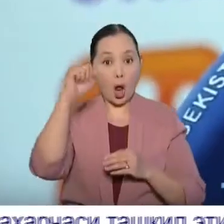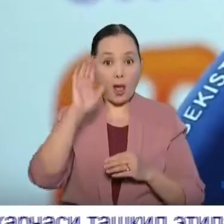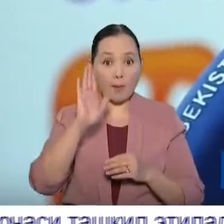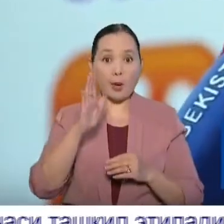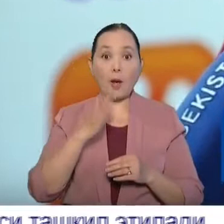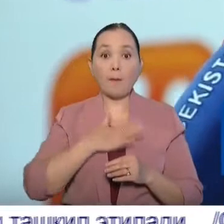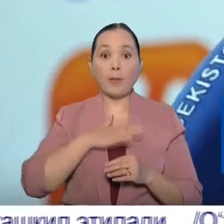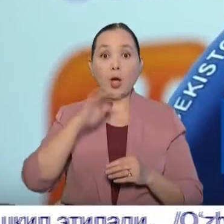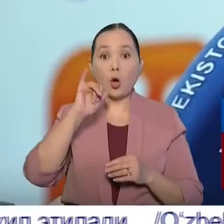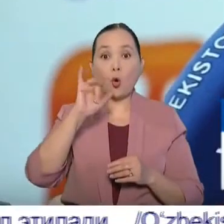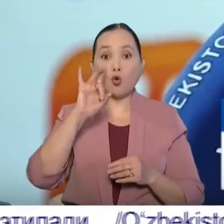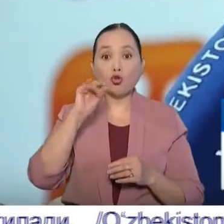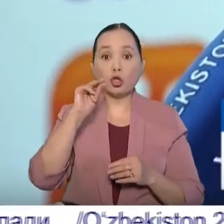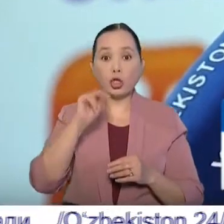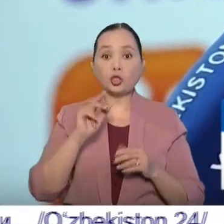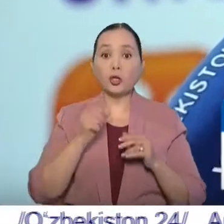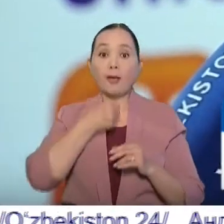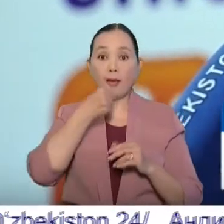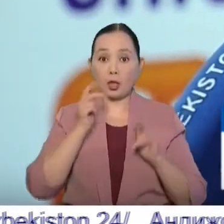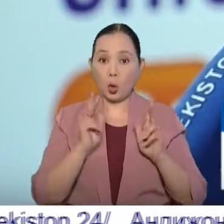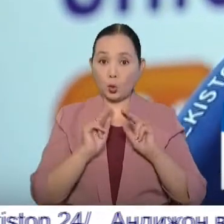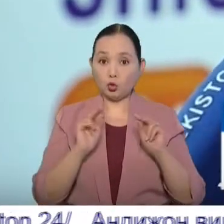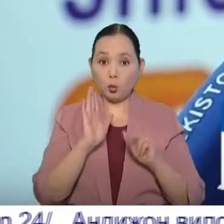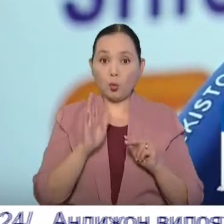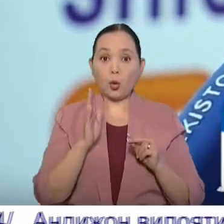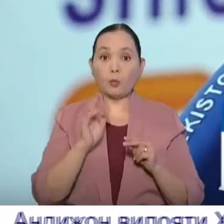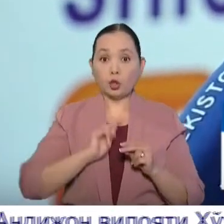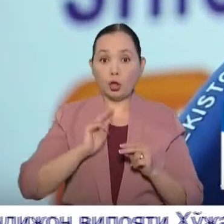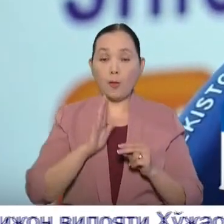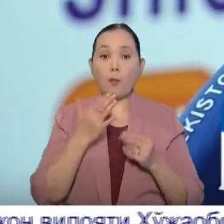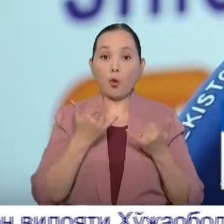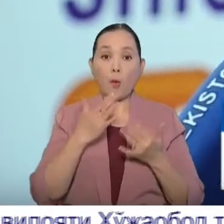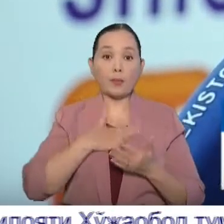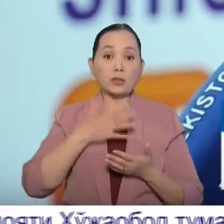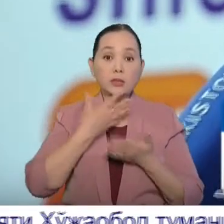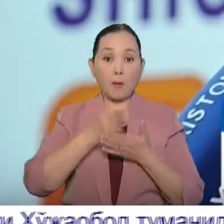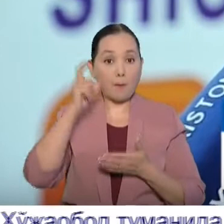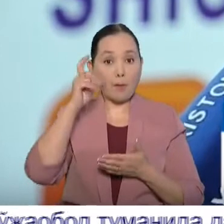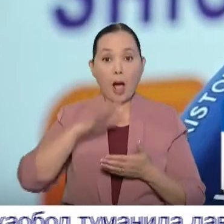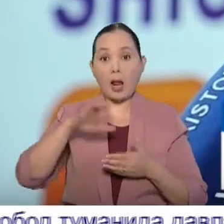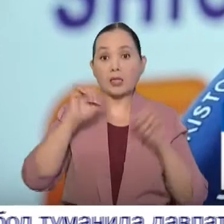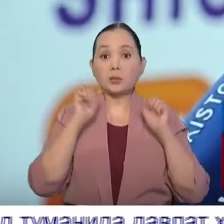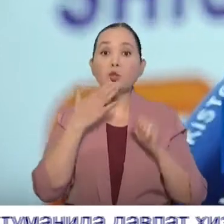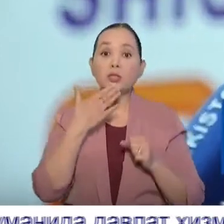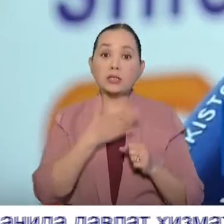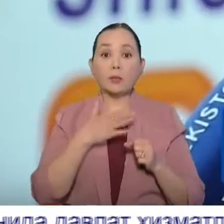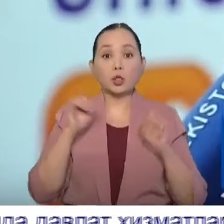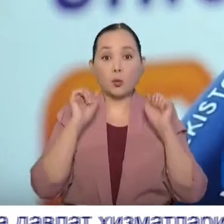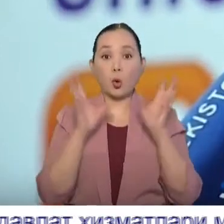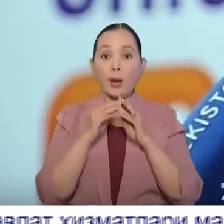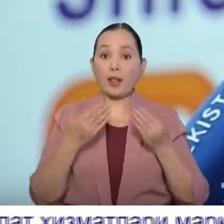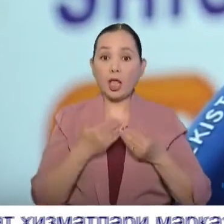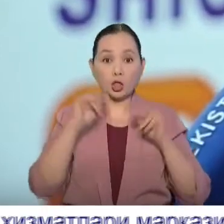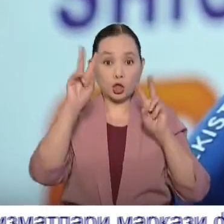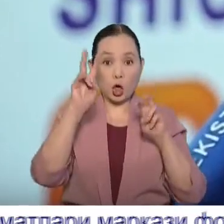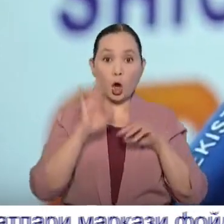Urganch tumanida 7 sinf maktabda o'qituvchi bo'lib ishlayman. Mana bugun biz mahallamiz ayollari bilan sportni sev va sport bilan yashash shiori ostida